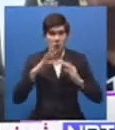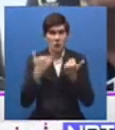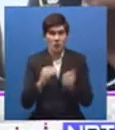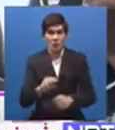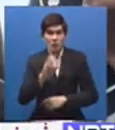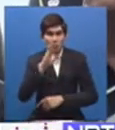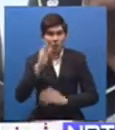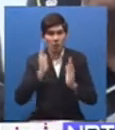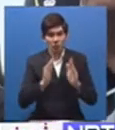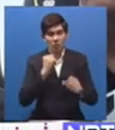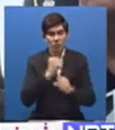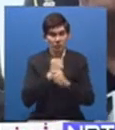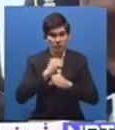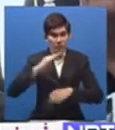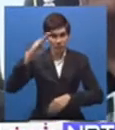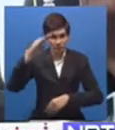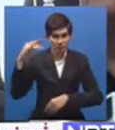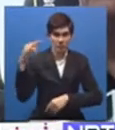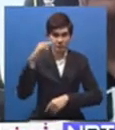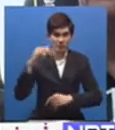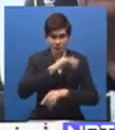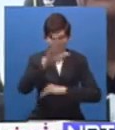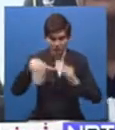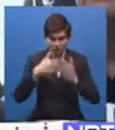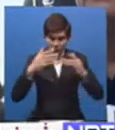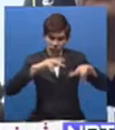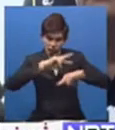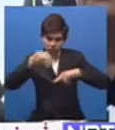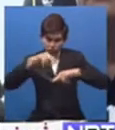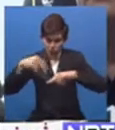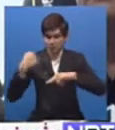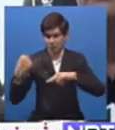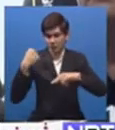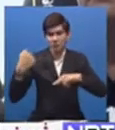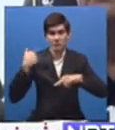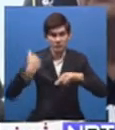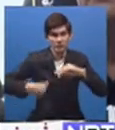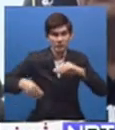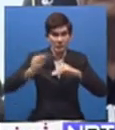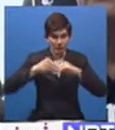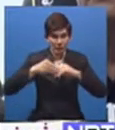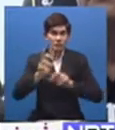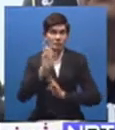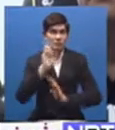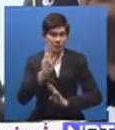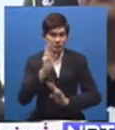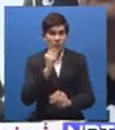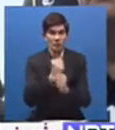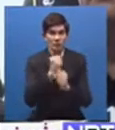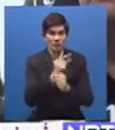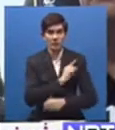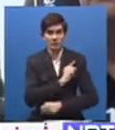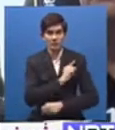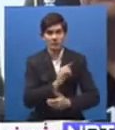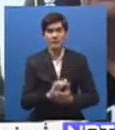ชับให้นักบินและกำลังพลตรวจสอบเครื่องอากาศยานทุกลำเข้มงวดขึ้นกว่าเดิมและไม่ประมาทในการปฏิบัติหน้า